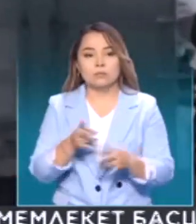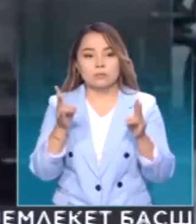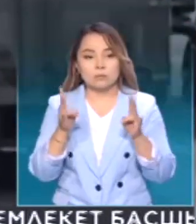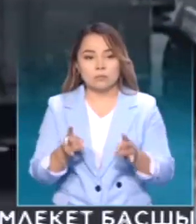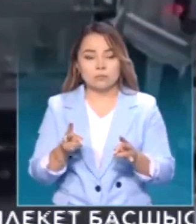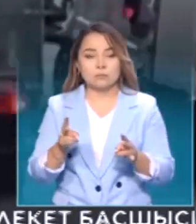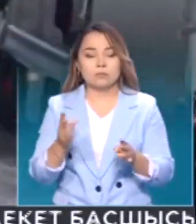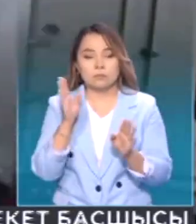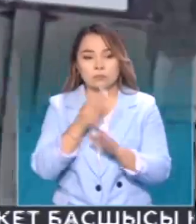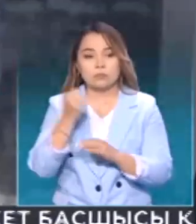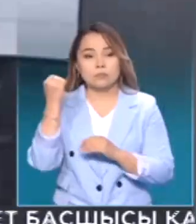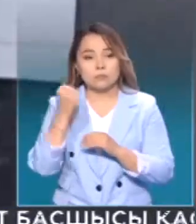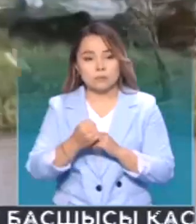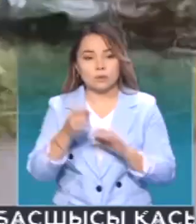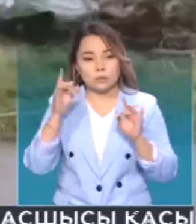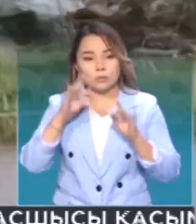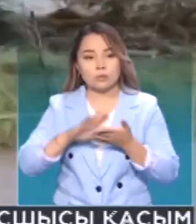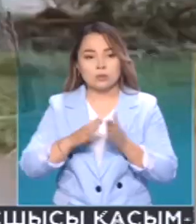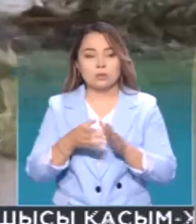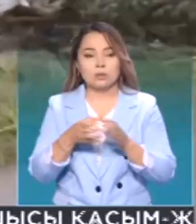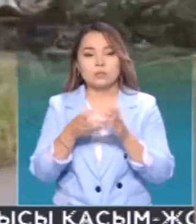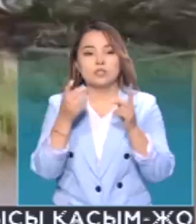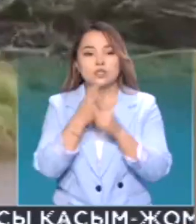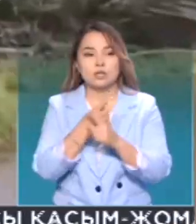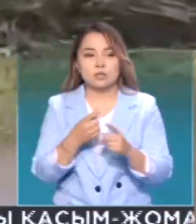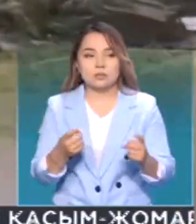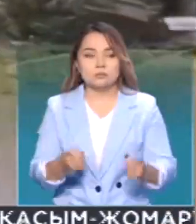байланысты төтенше жағдай жариялады.